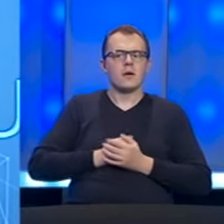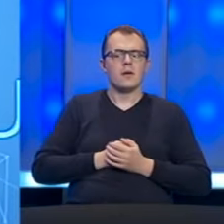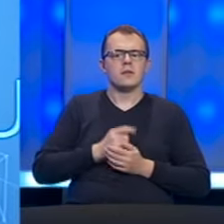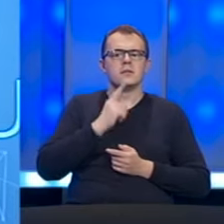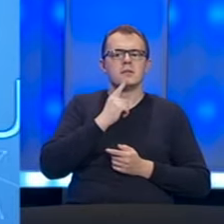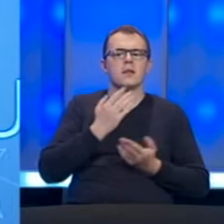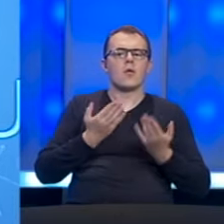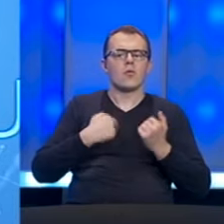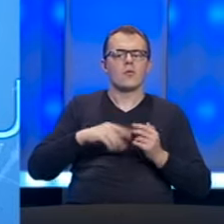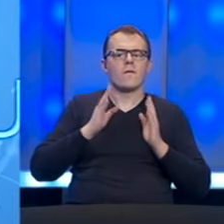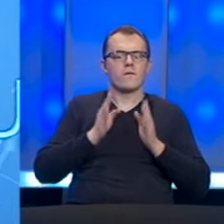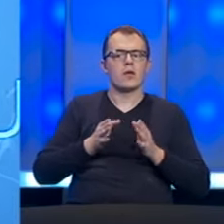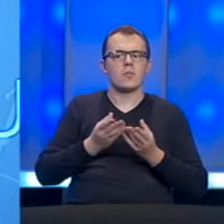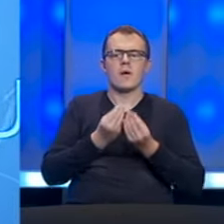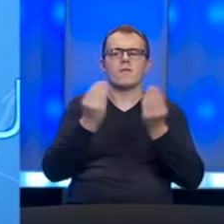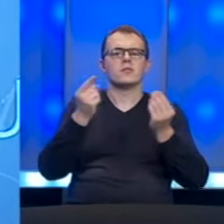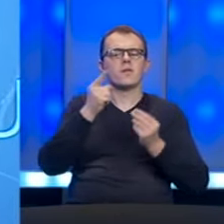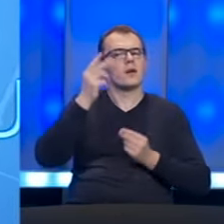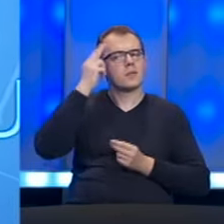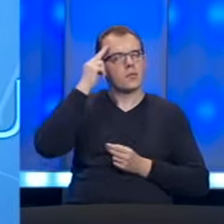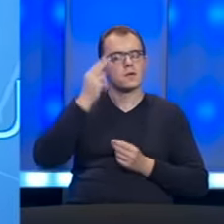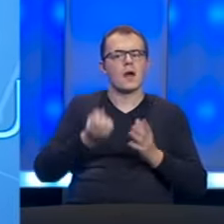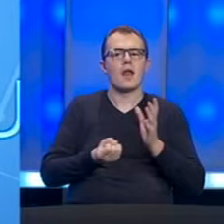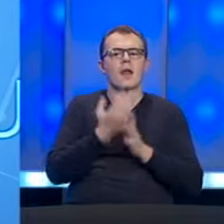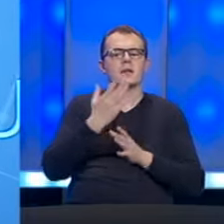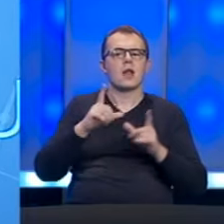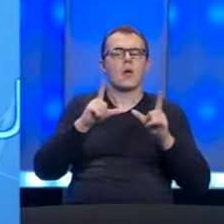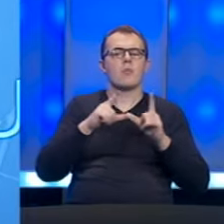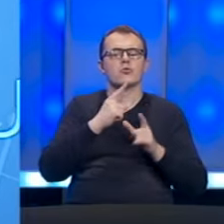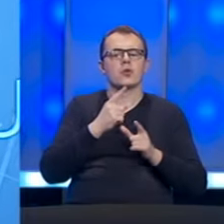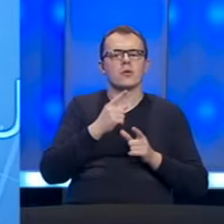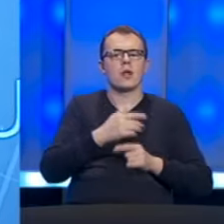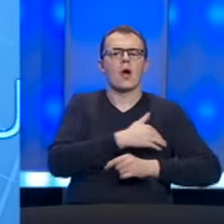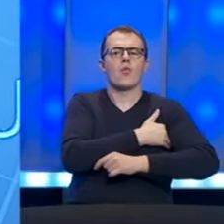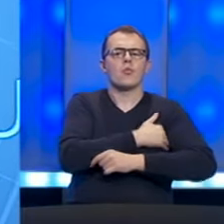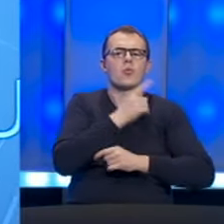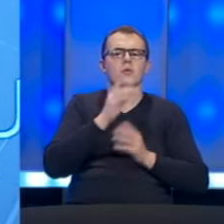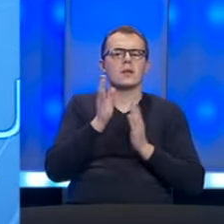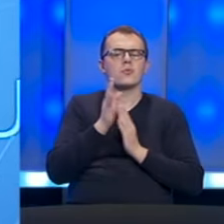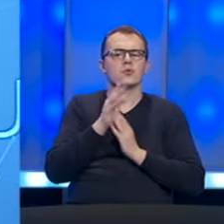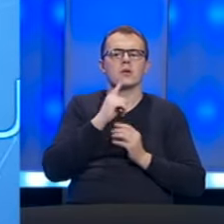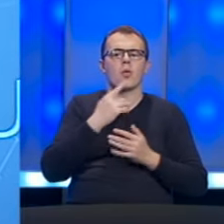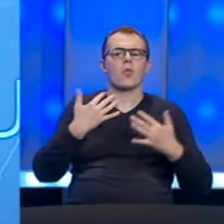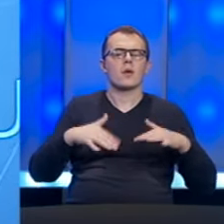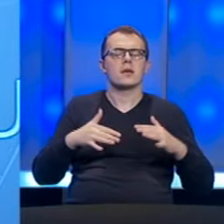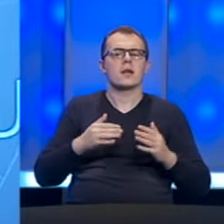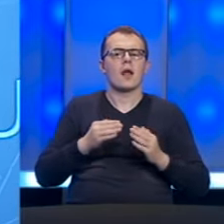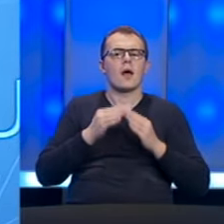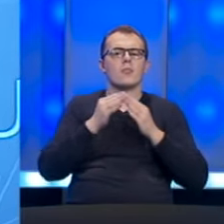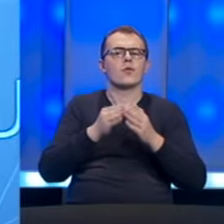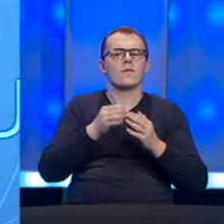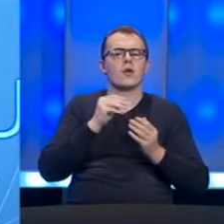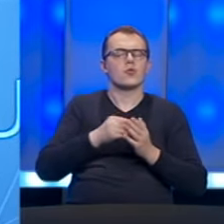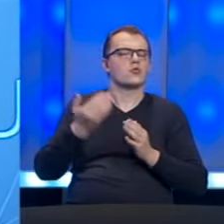koju vjerujem većina vas znate, nastala je po uzoru na kultni musical Hair, koji je igran na Broadwayu još